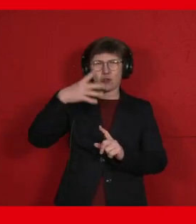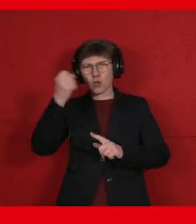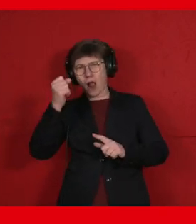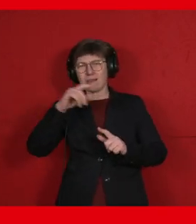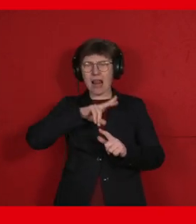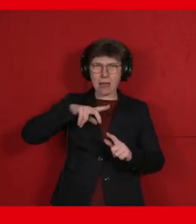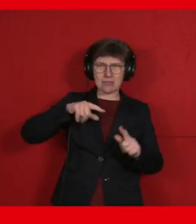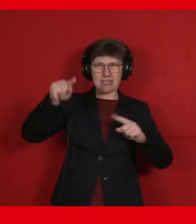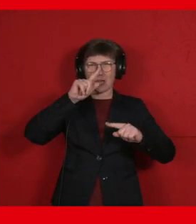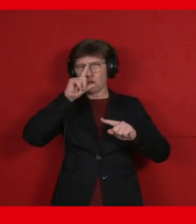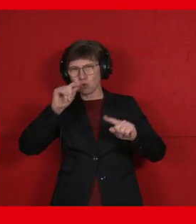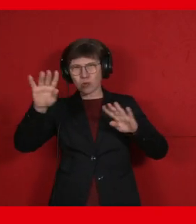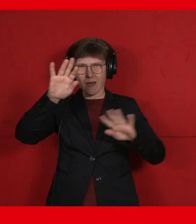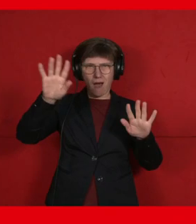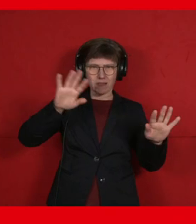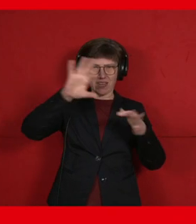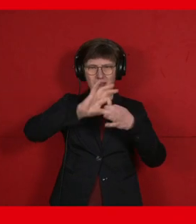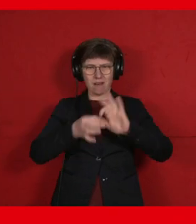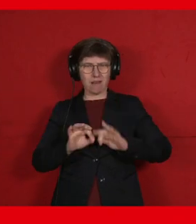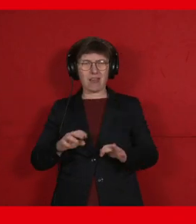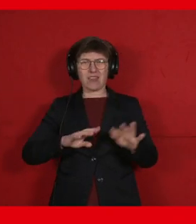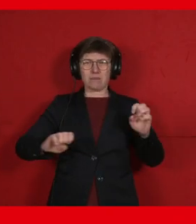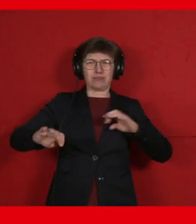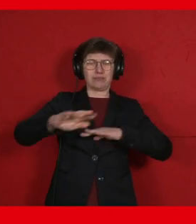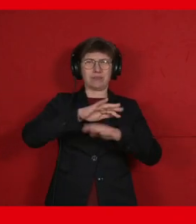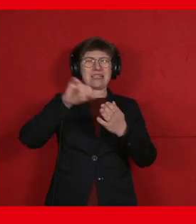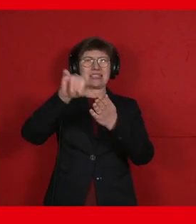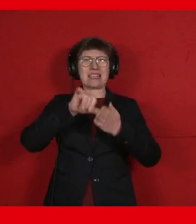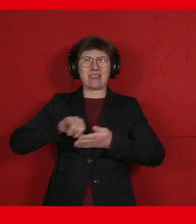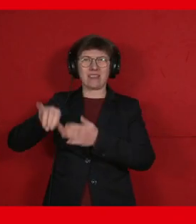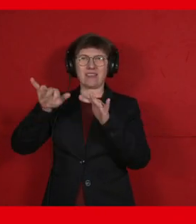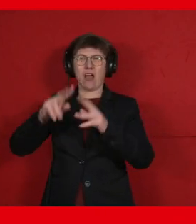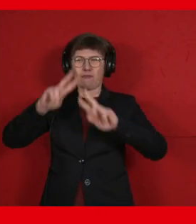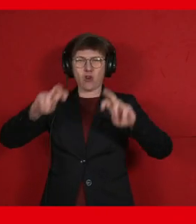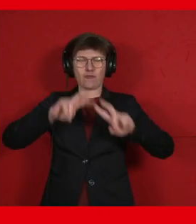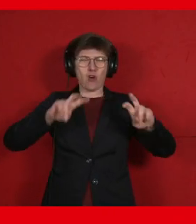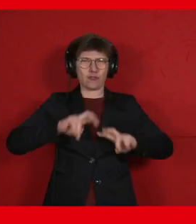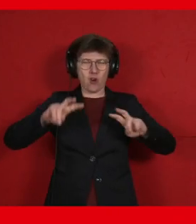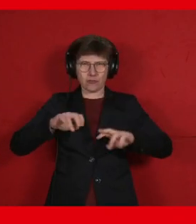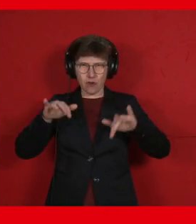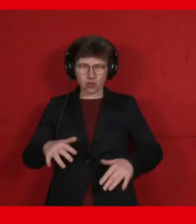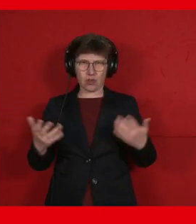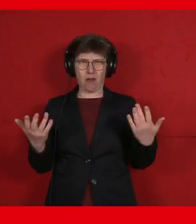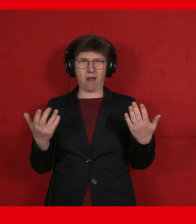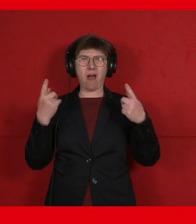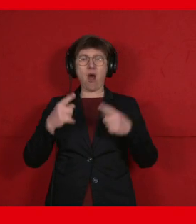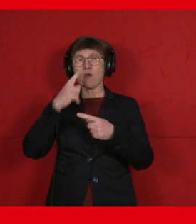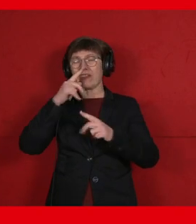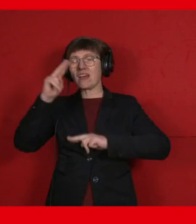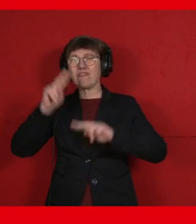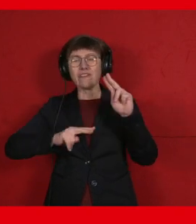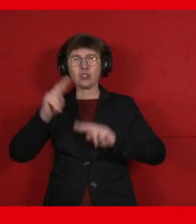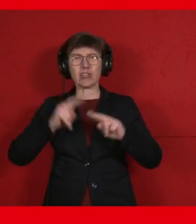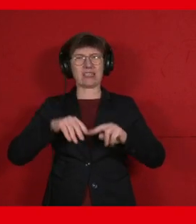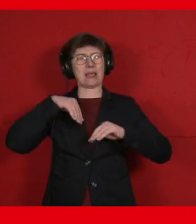Köln und Leipzig und Stuttgart ist, wie viele Zentren wir haben, in denen geforscht wird, in denen auch mit einer